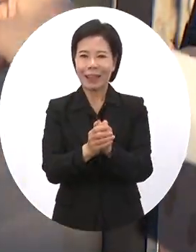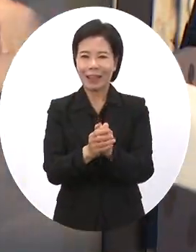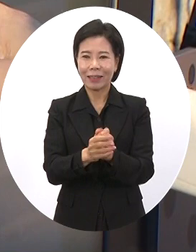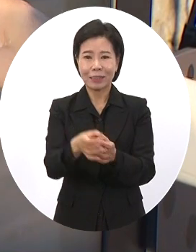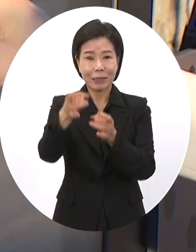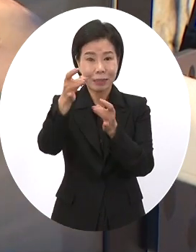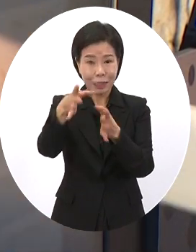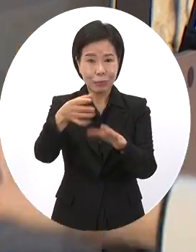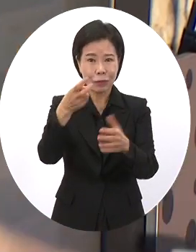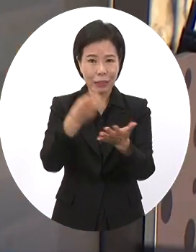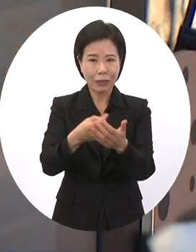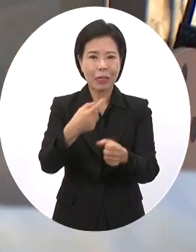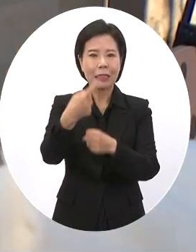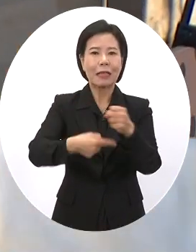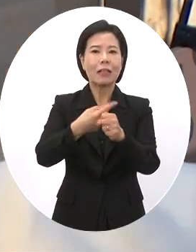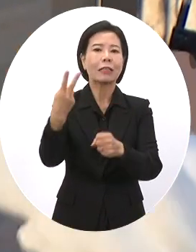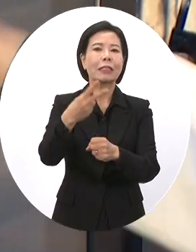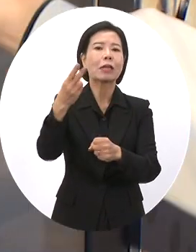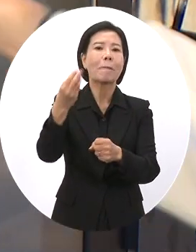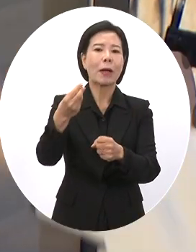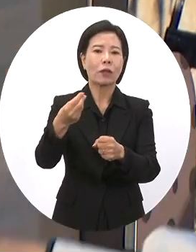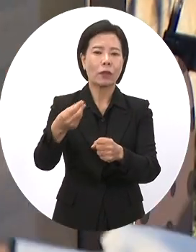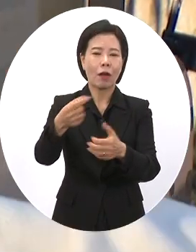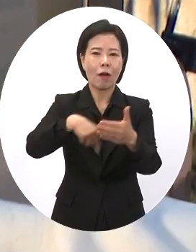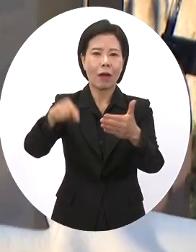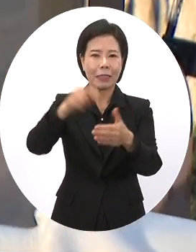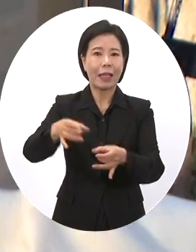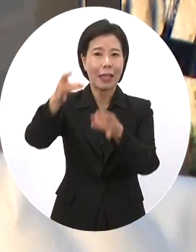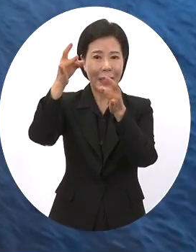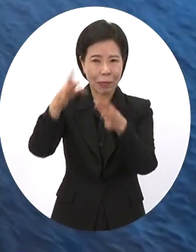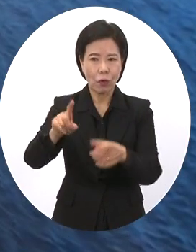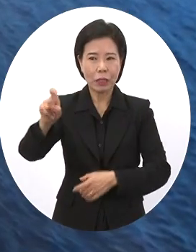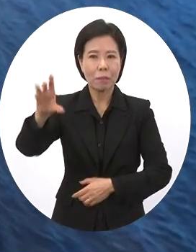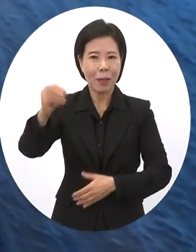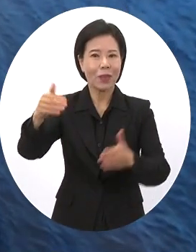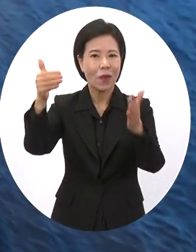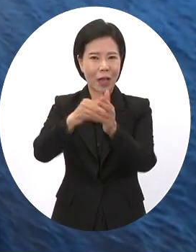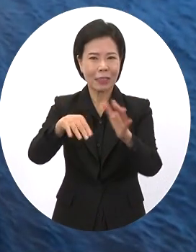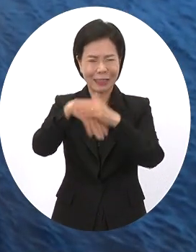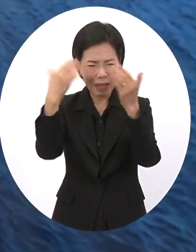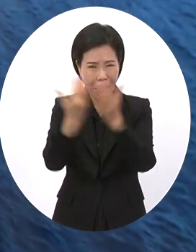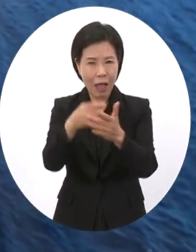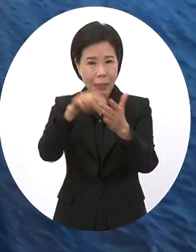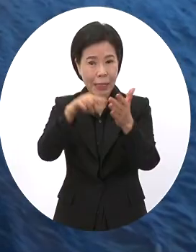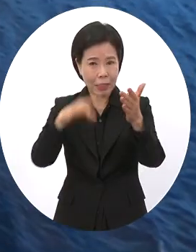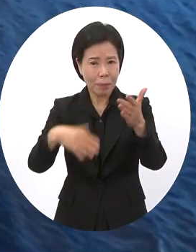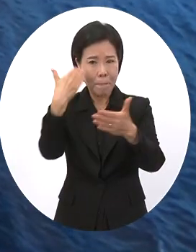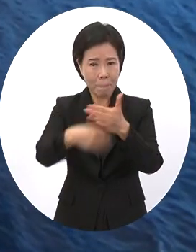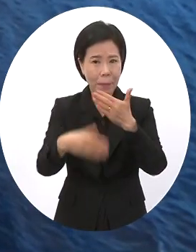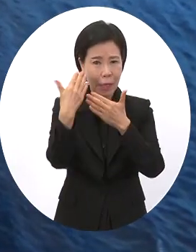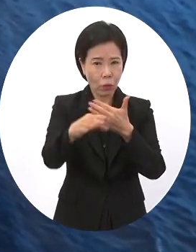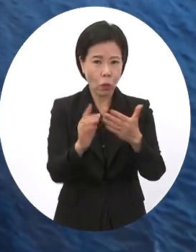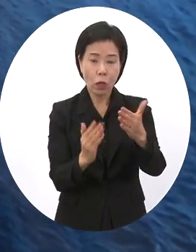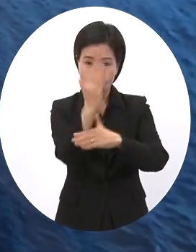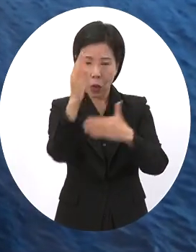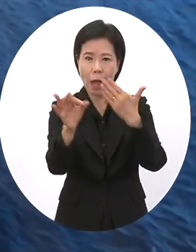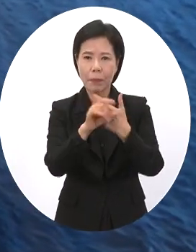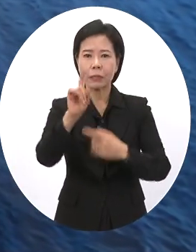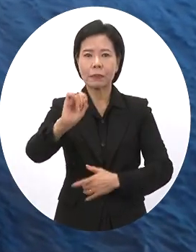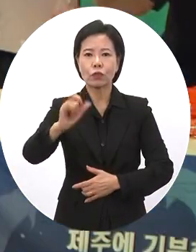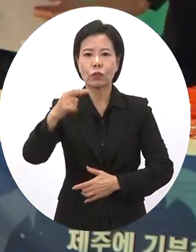고향사랑기 부재는 연간 2천만 원 이내로 기부할 수 있으며 10만 원까지는 전액, 10만 원